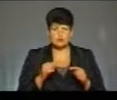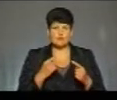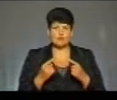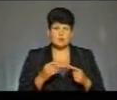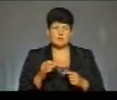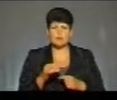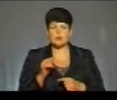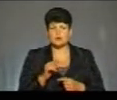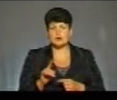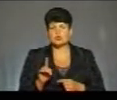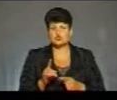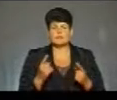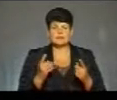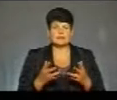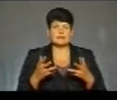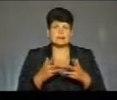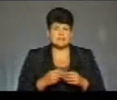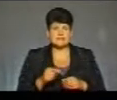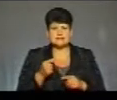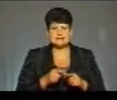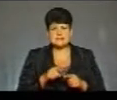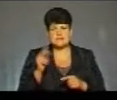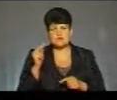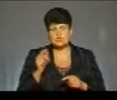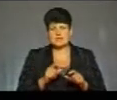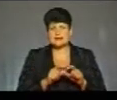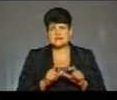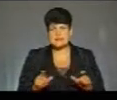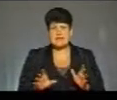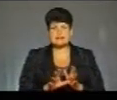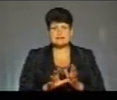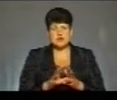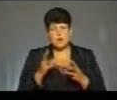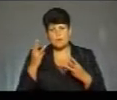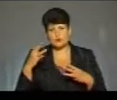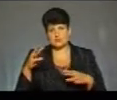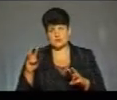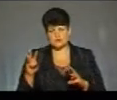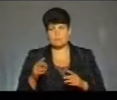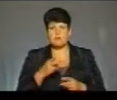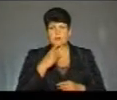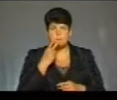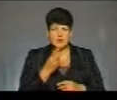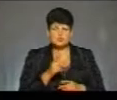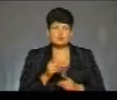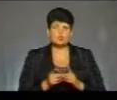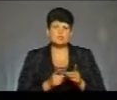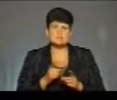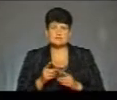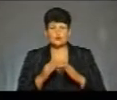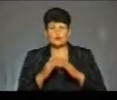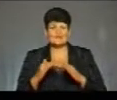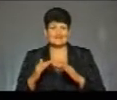про те, що велика кількість таких навчальних закладів енергомодернізовані. Ми бачимо заміну і